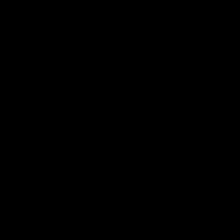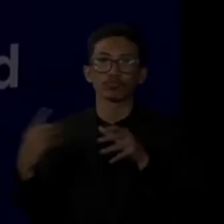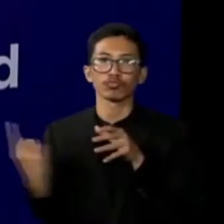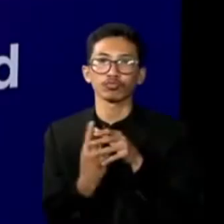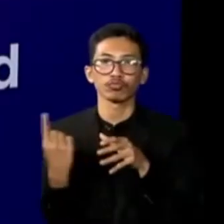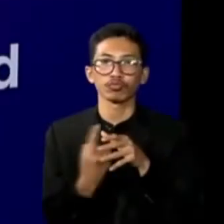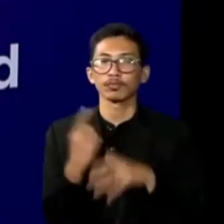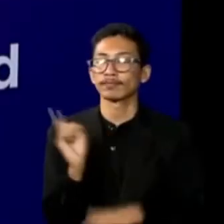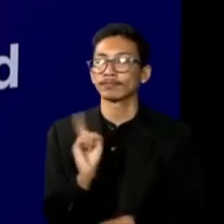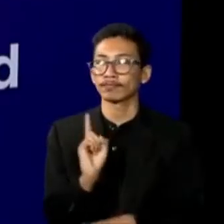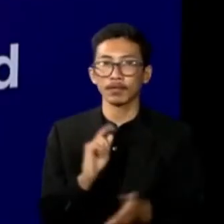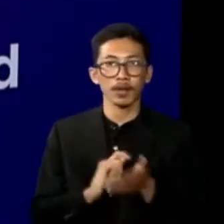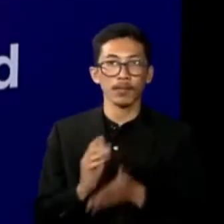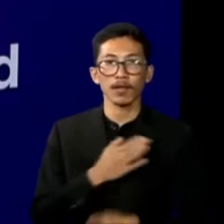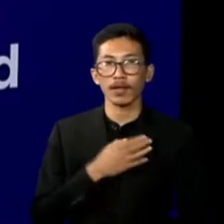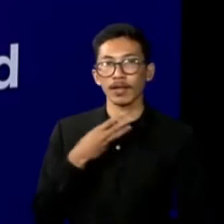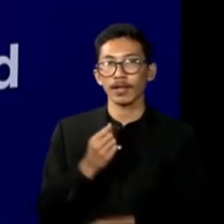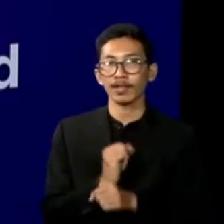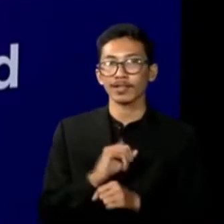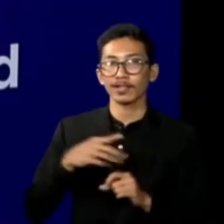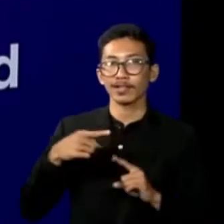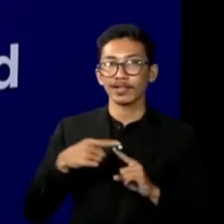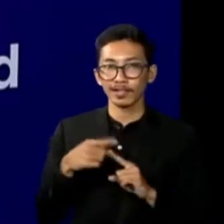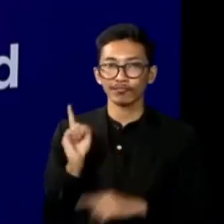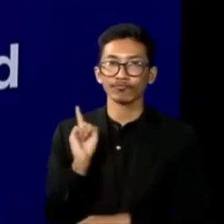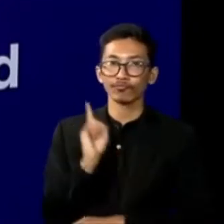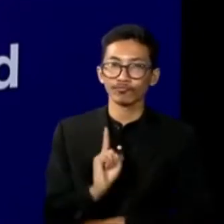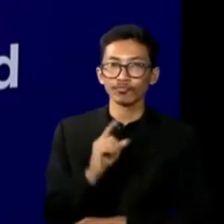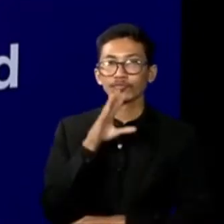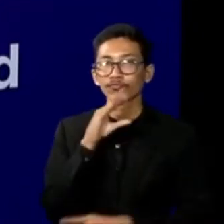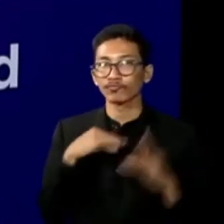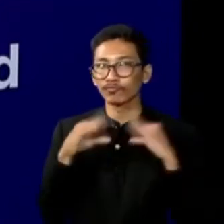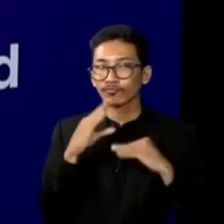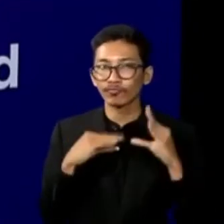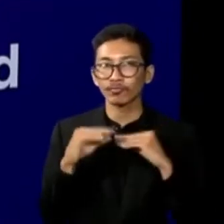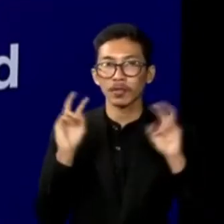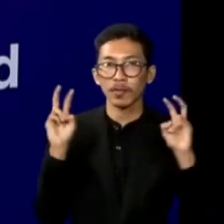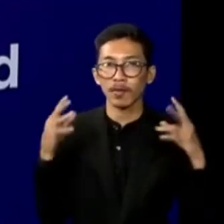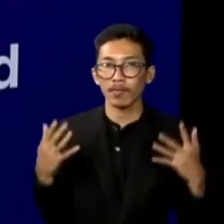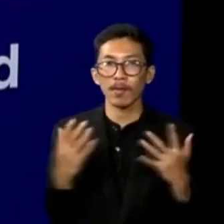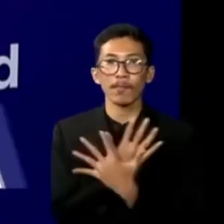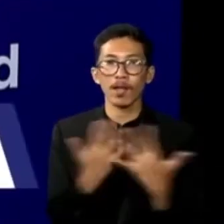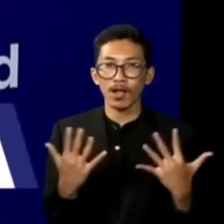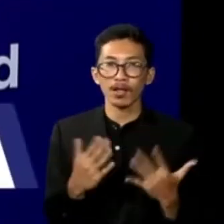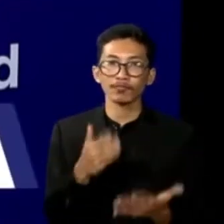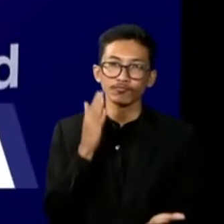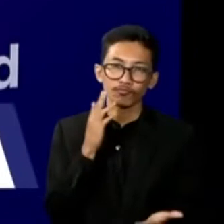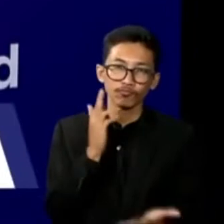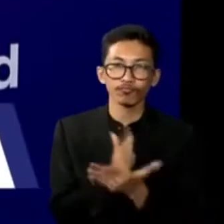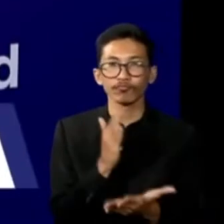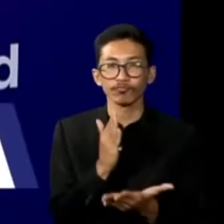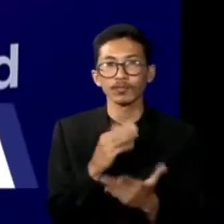senang sekali saya edit Hapsari bisa menemani anda kembali dalam dialog kali ini dengan tema masyarakat bijak sadar